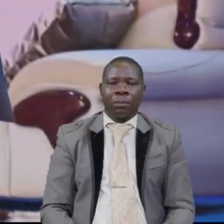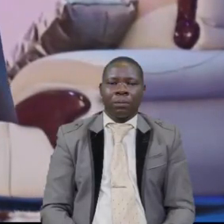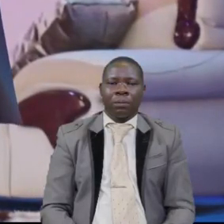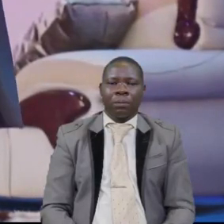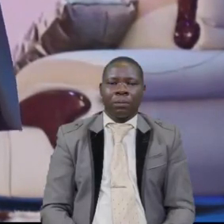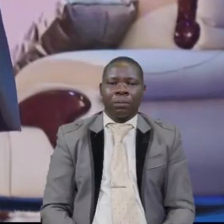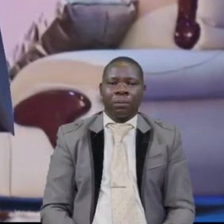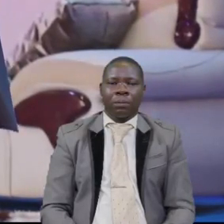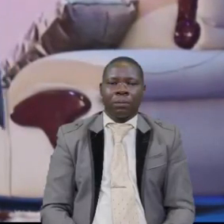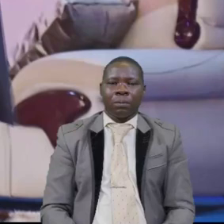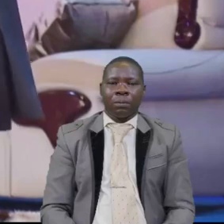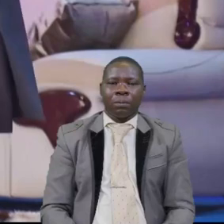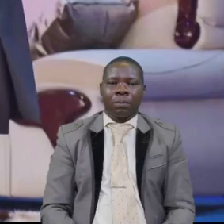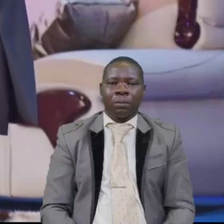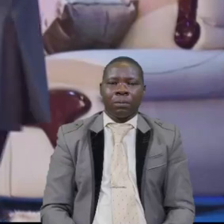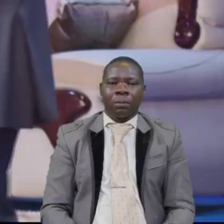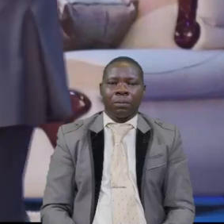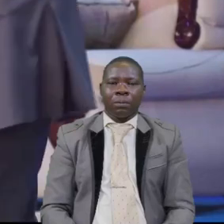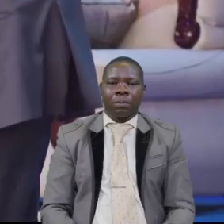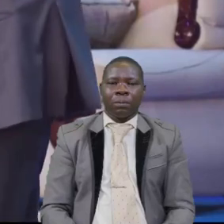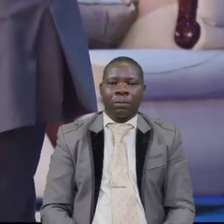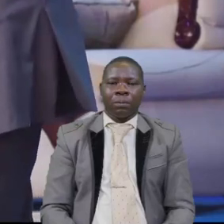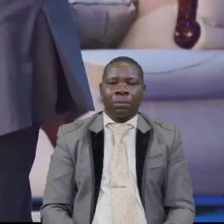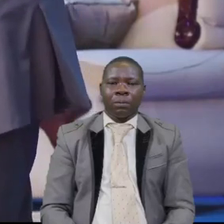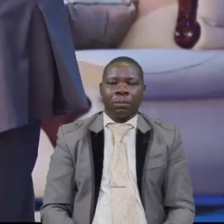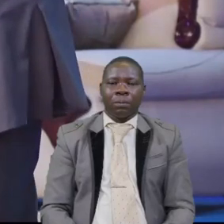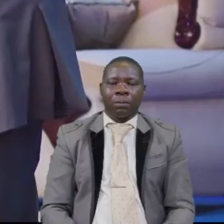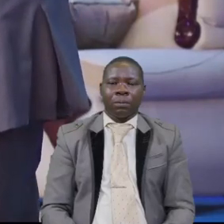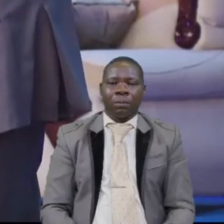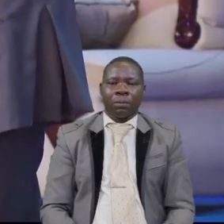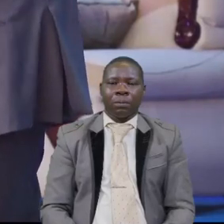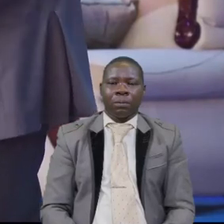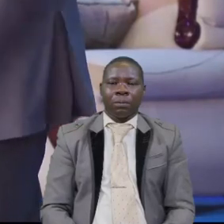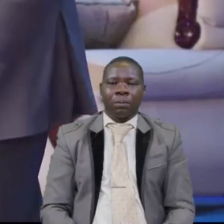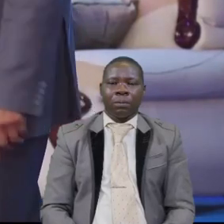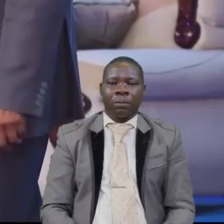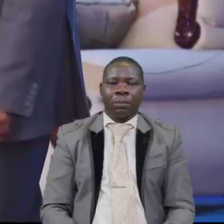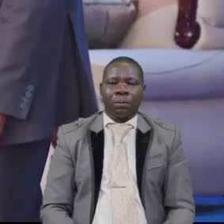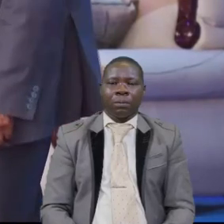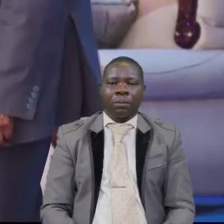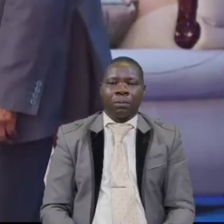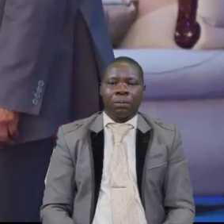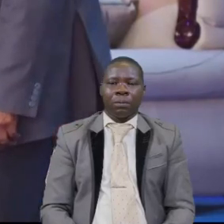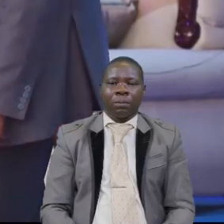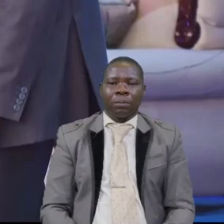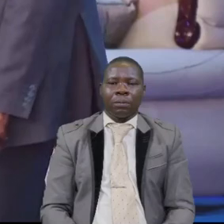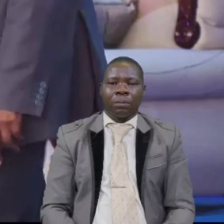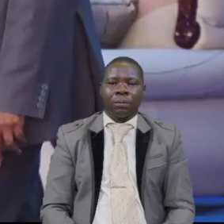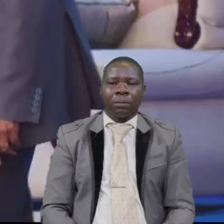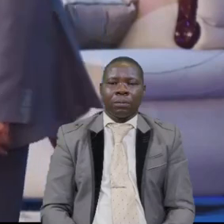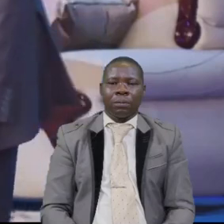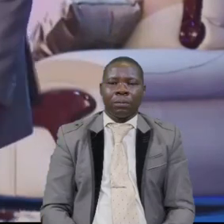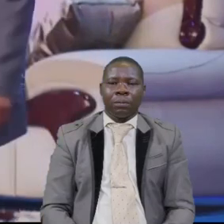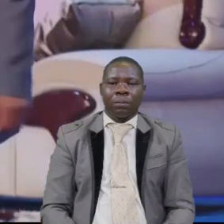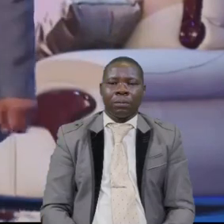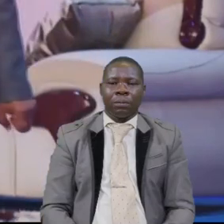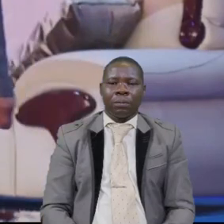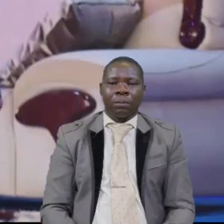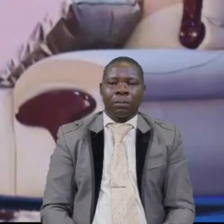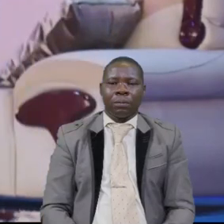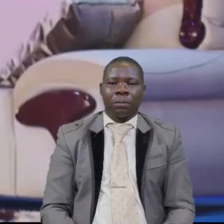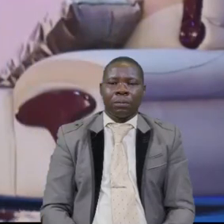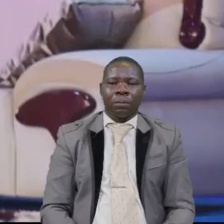Je suis venu pour rafraîchir ta mémoire. Cinquièmement, c'est la révélation du salut dans sa plénitude. 70